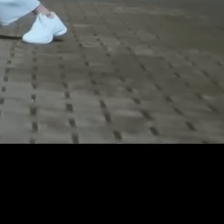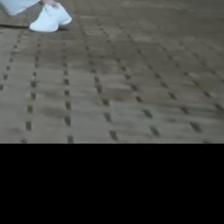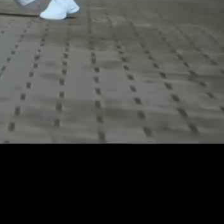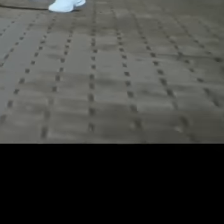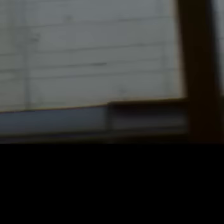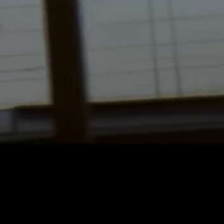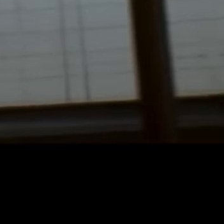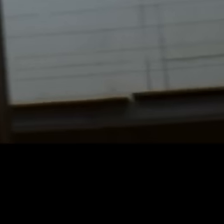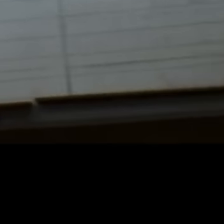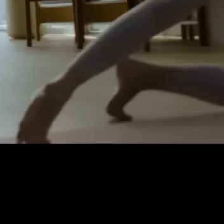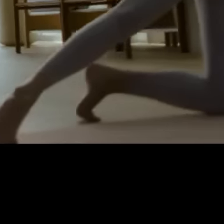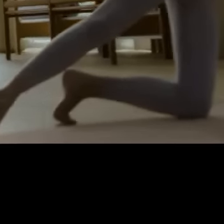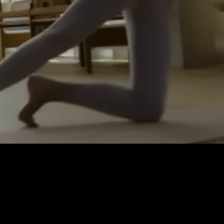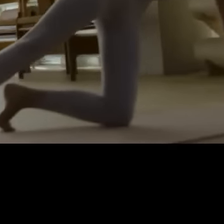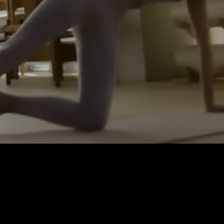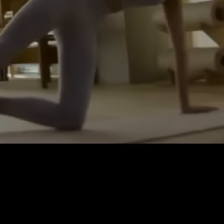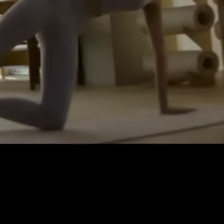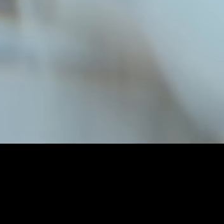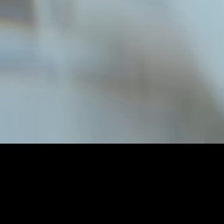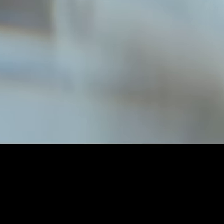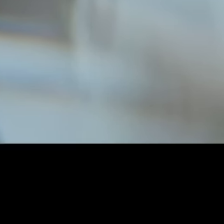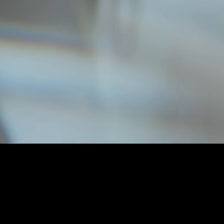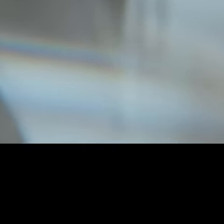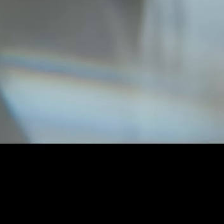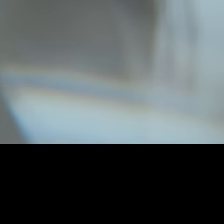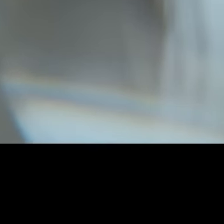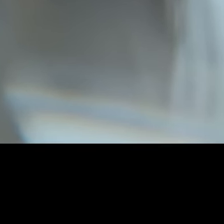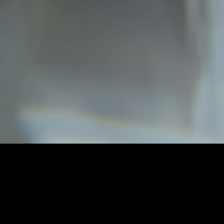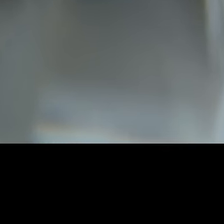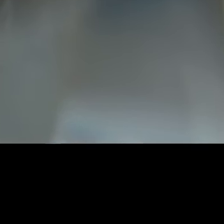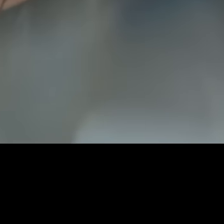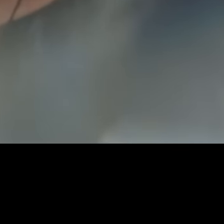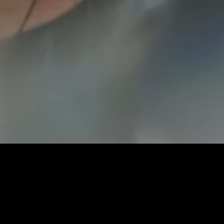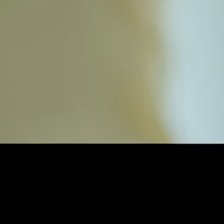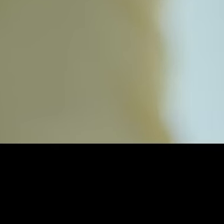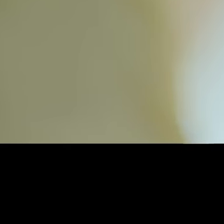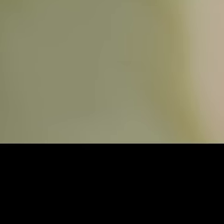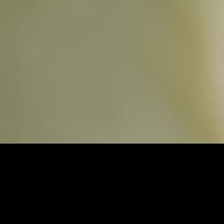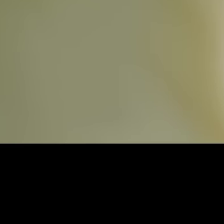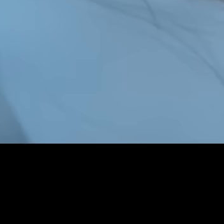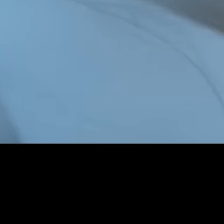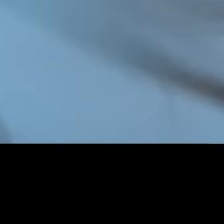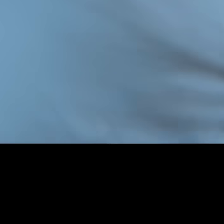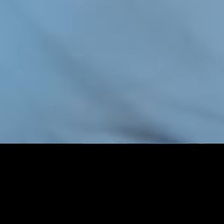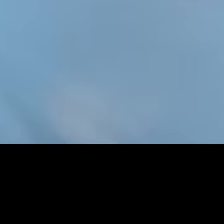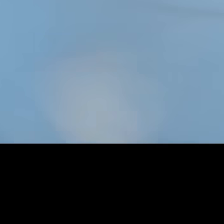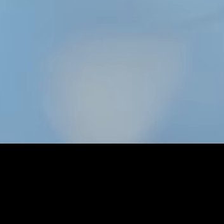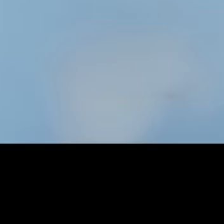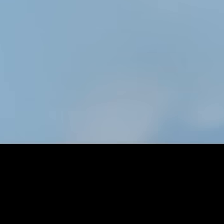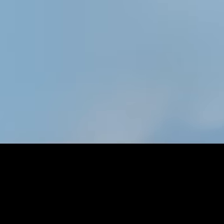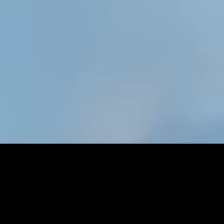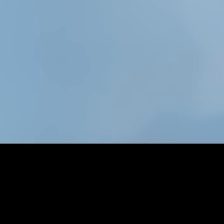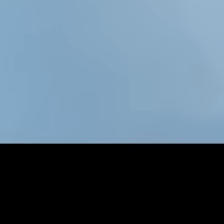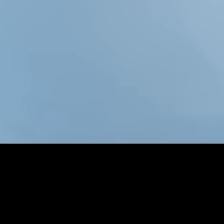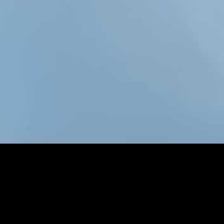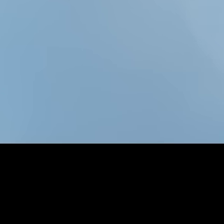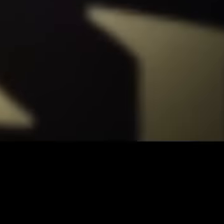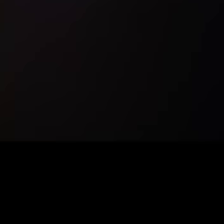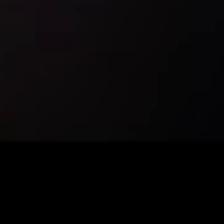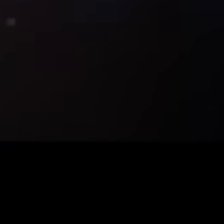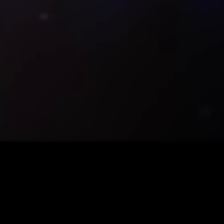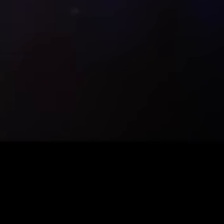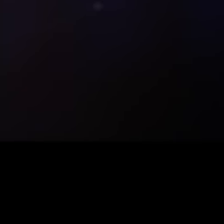운동하는지, 더 강한 내가 될 수 있는지. 나는 안다. 나는